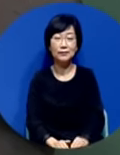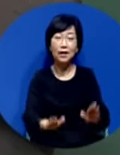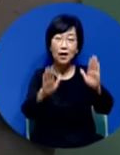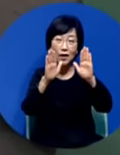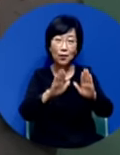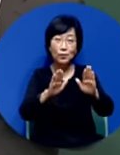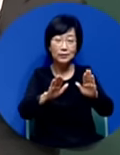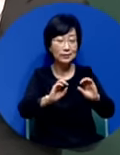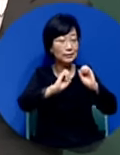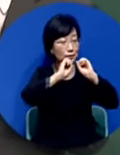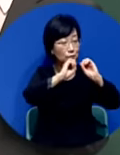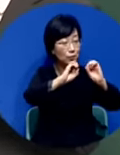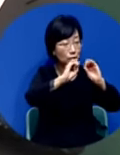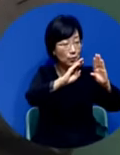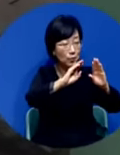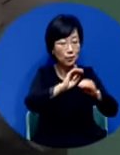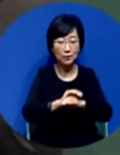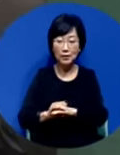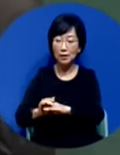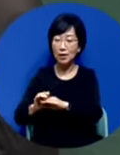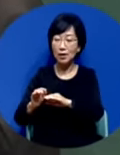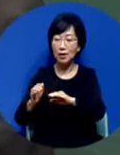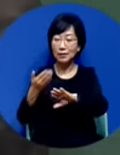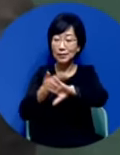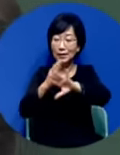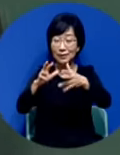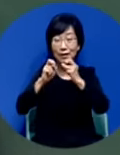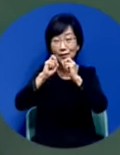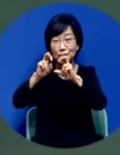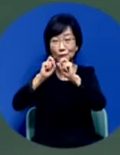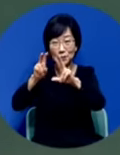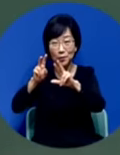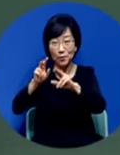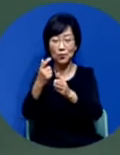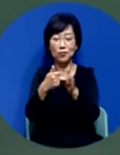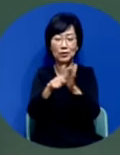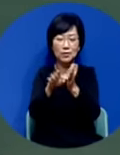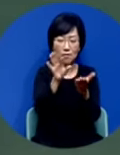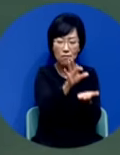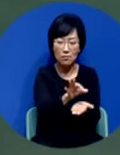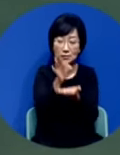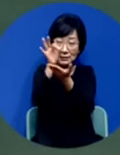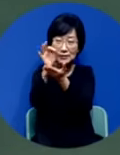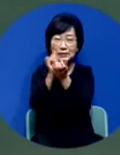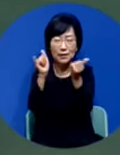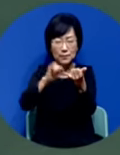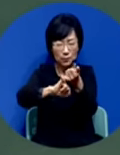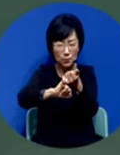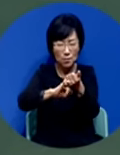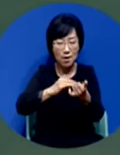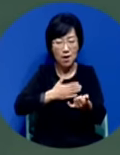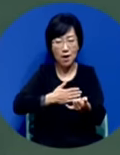선교하거나 전도하시거나 여러분 헌금 드리는 분들이 아셔야 됩니다.